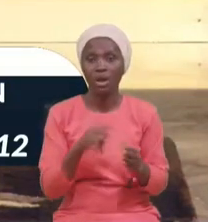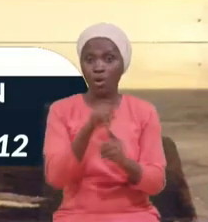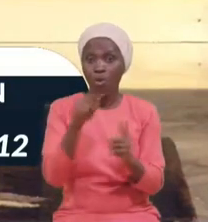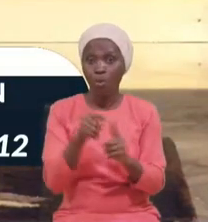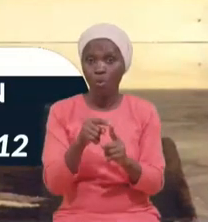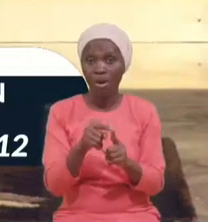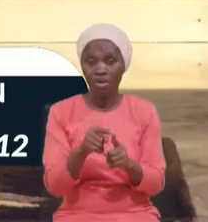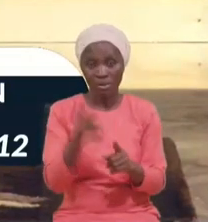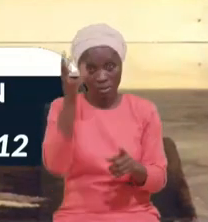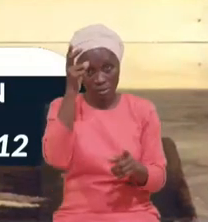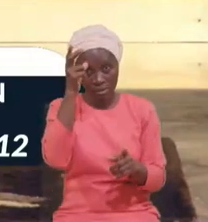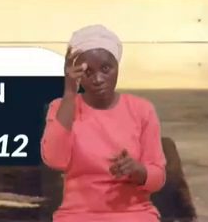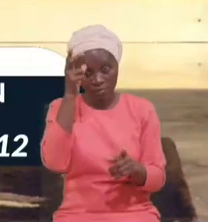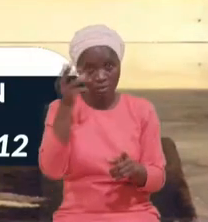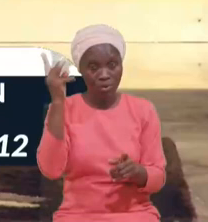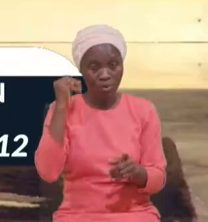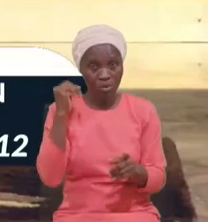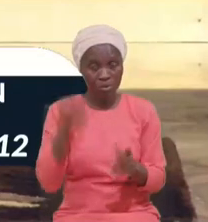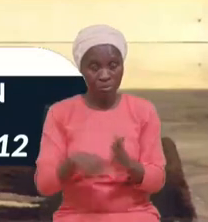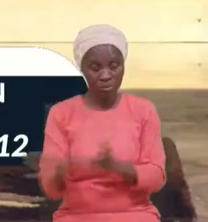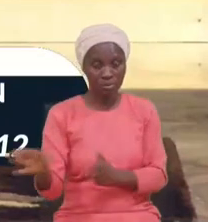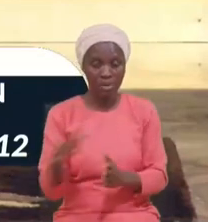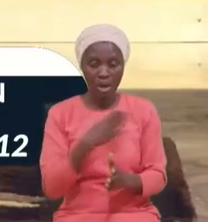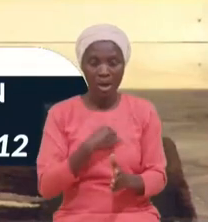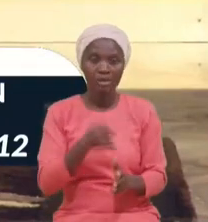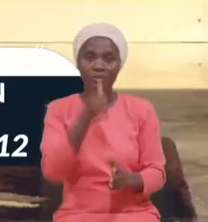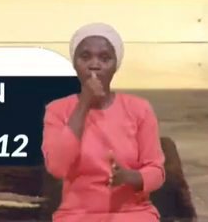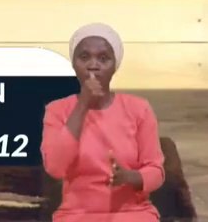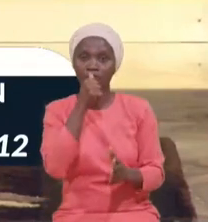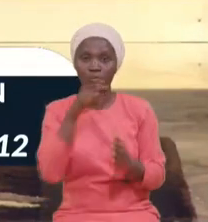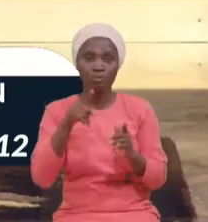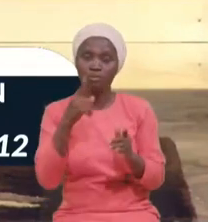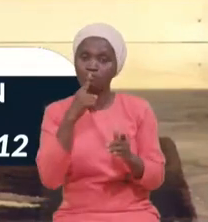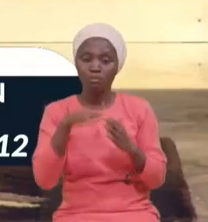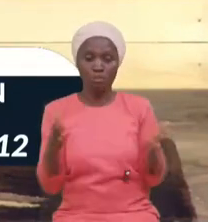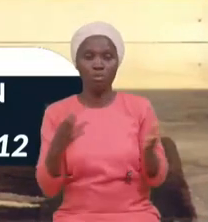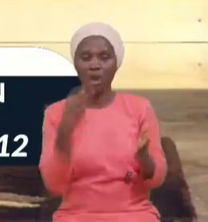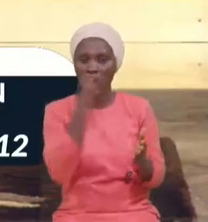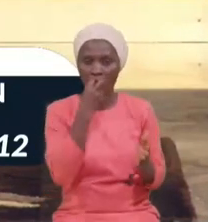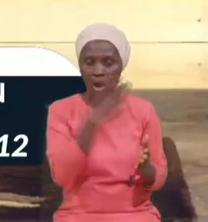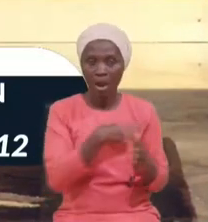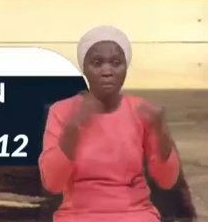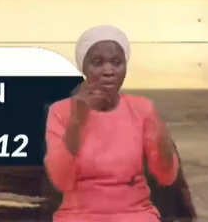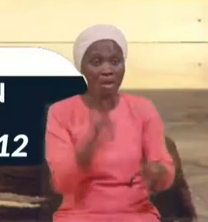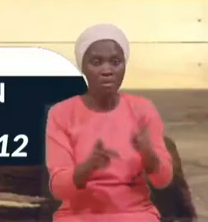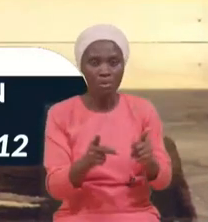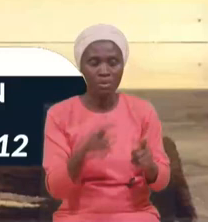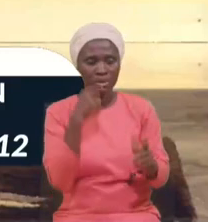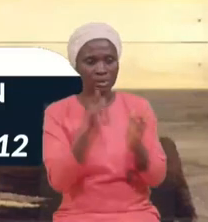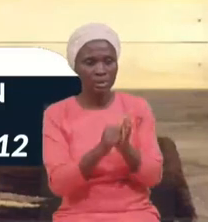Le démon ayant été chassé, le muet parla. Et la foule étonnée